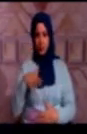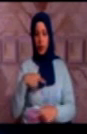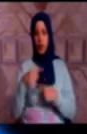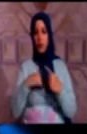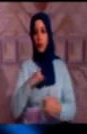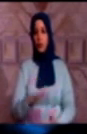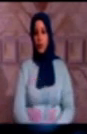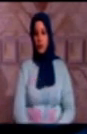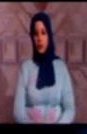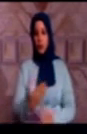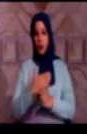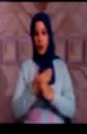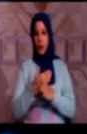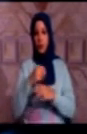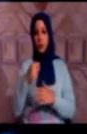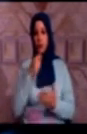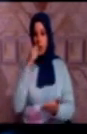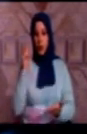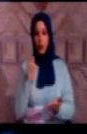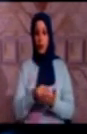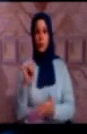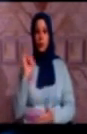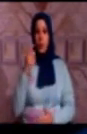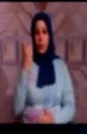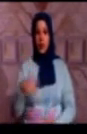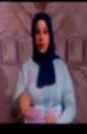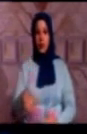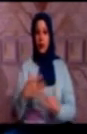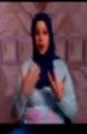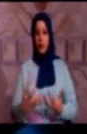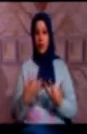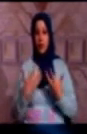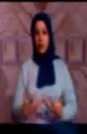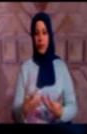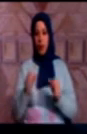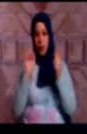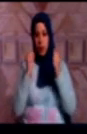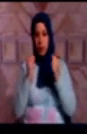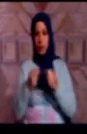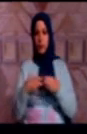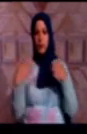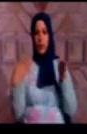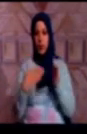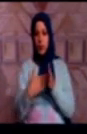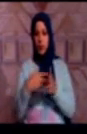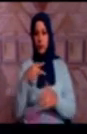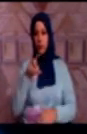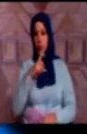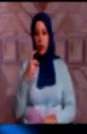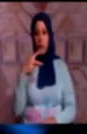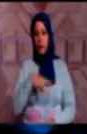كده تم اتخاذ هذا القرار يعني عمليه تخفيف الاحمال حتى يعني نهايه اغسطس